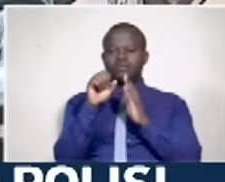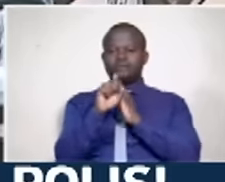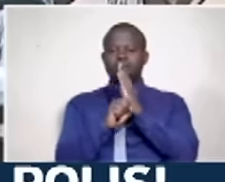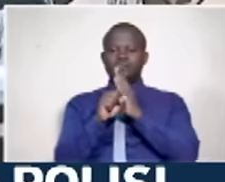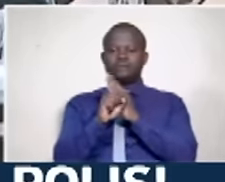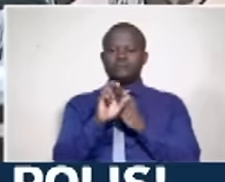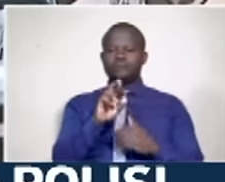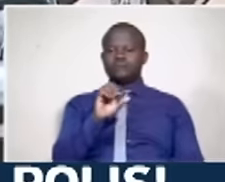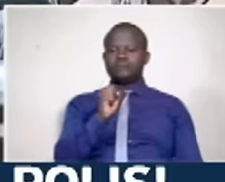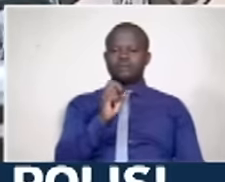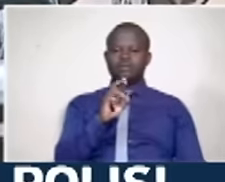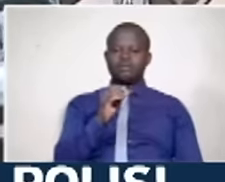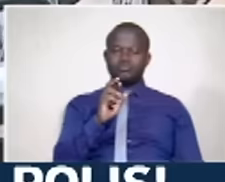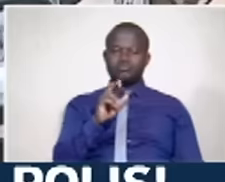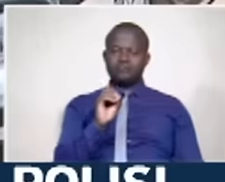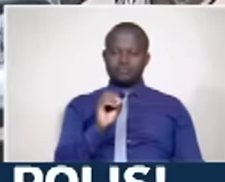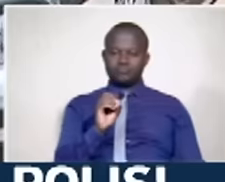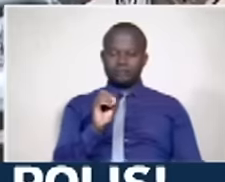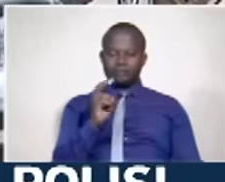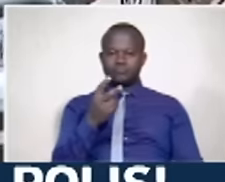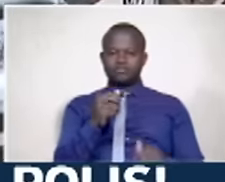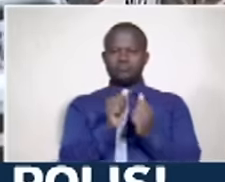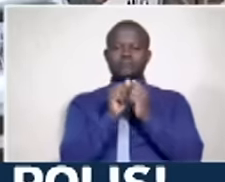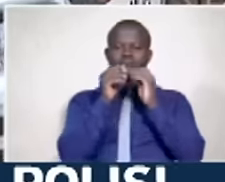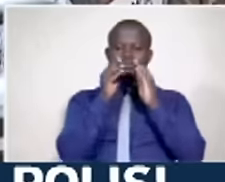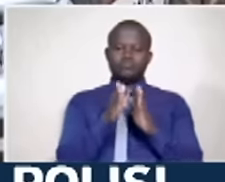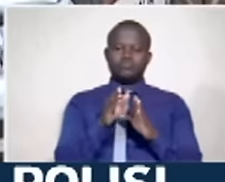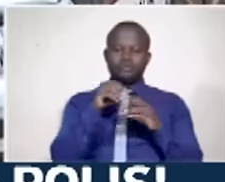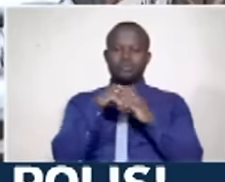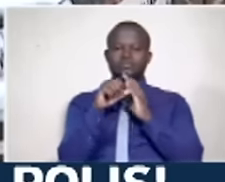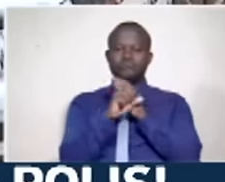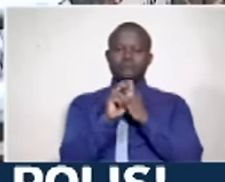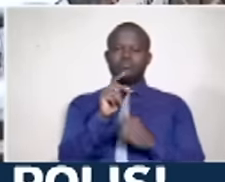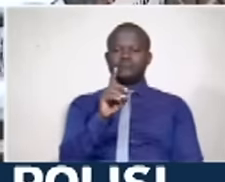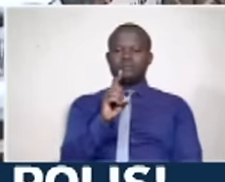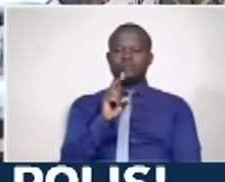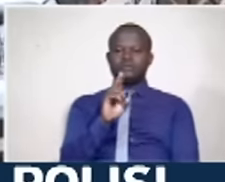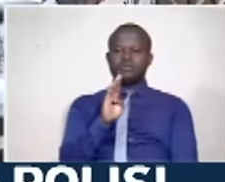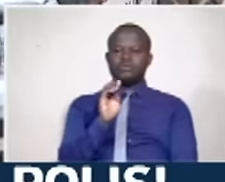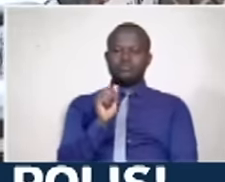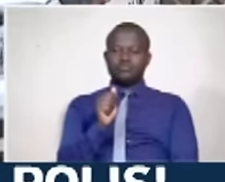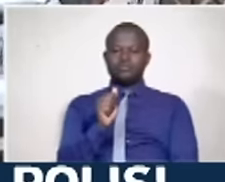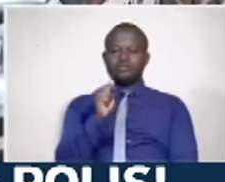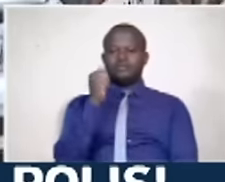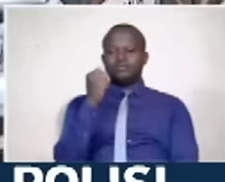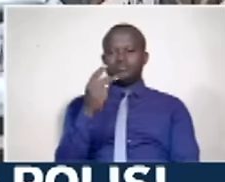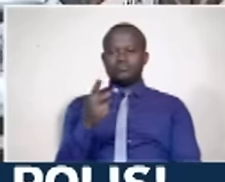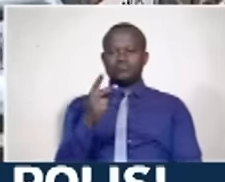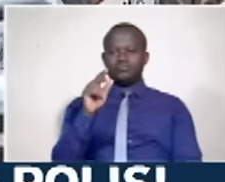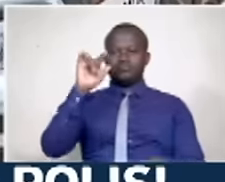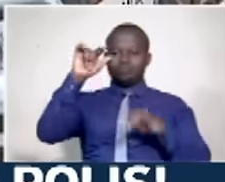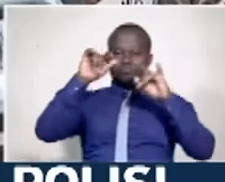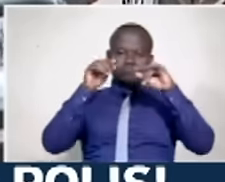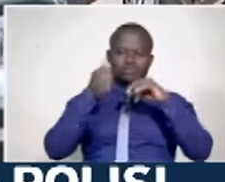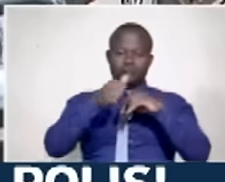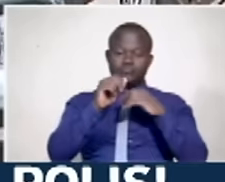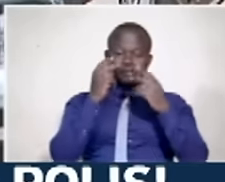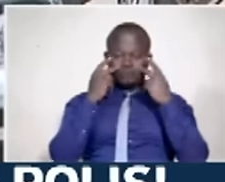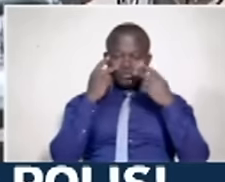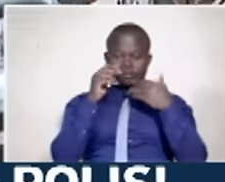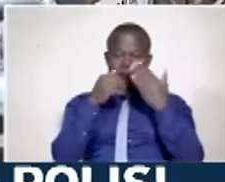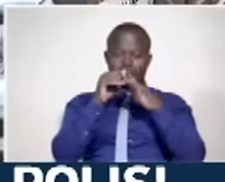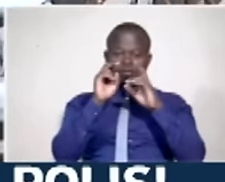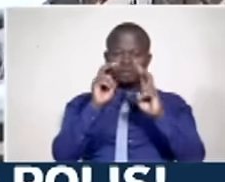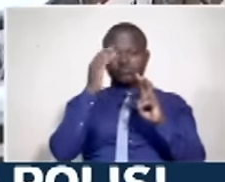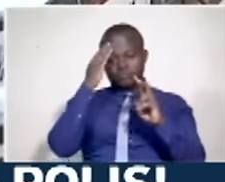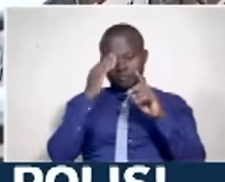wa Rusororo babiri ndetse n'umuntu wo mu murenge wa Nduba muri Rwamagana babiri ba Kanombe nibo bari amwabonye ko yari